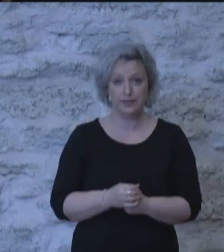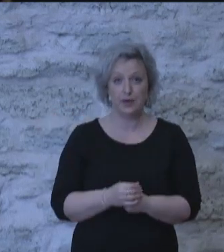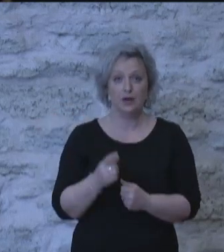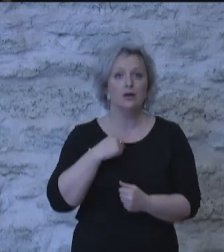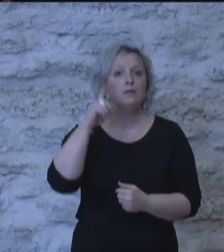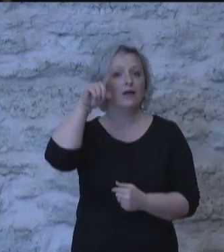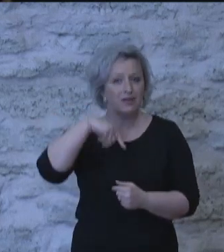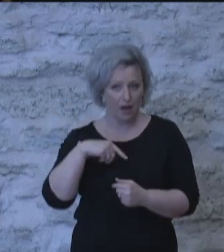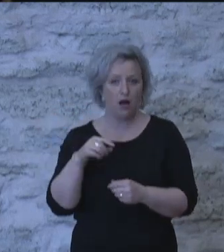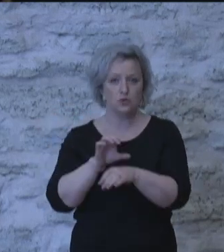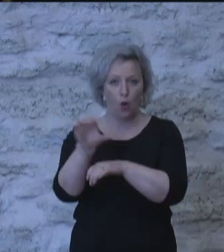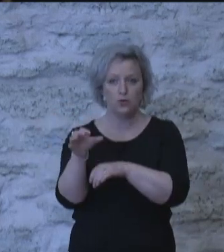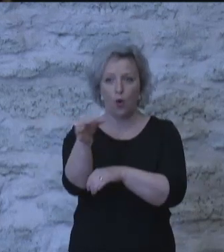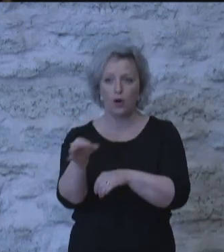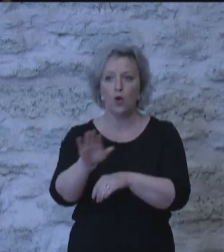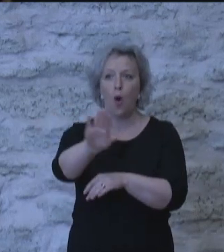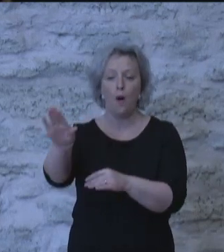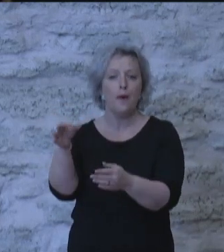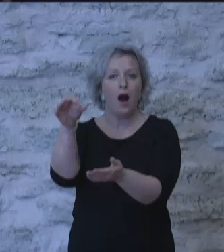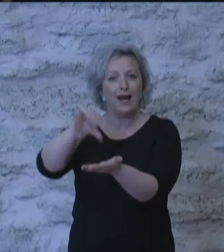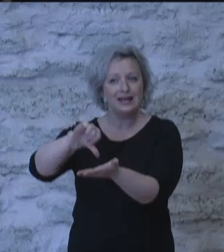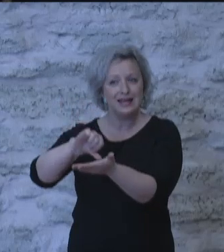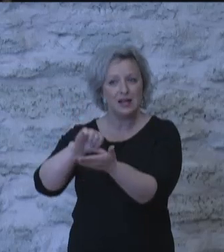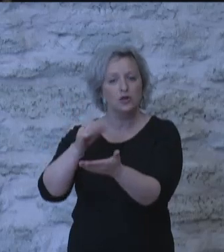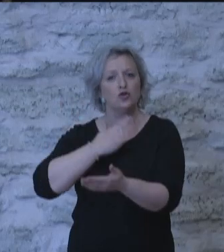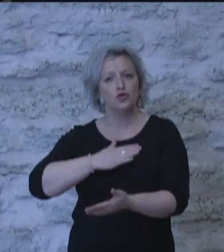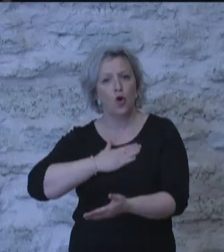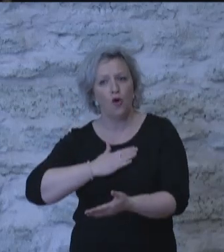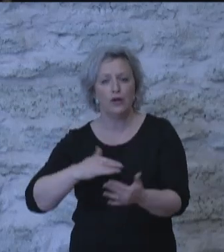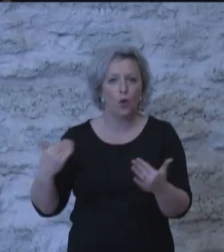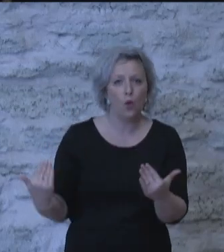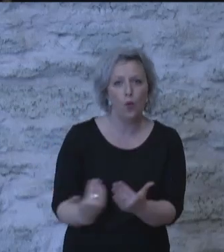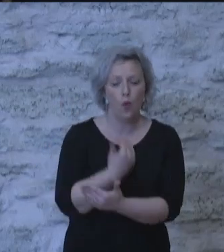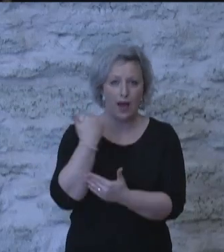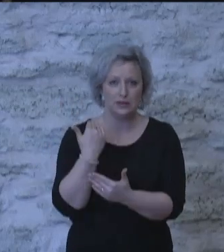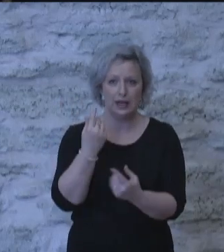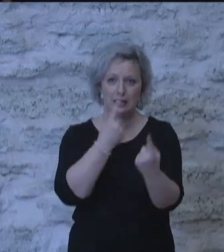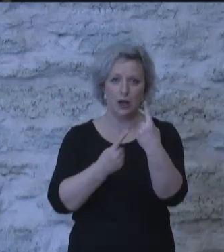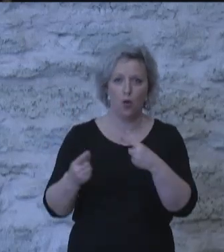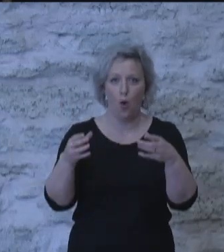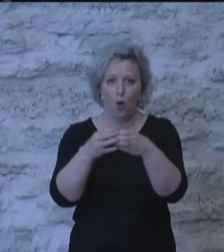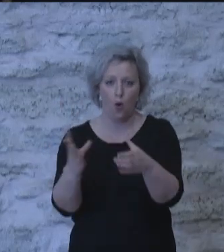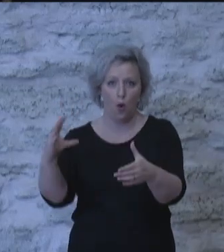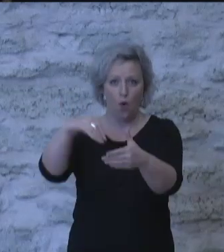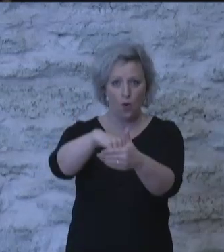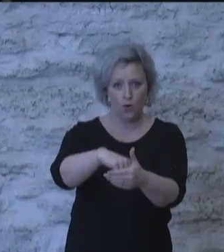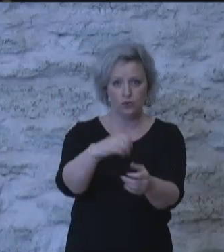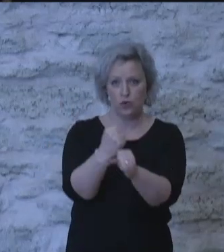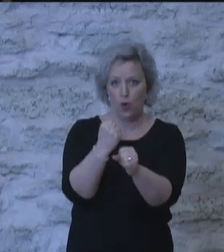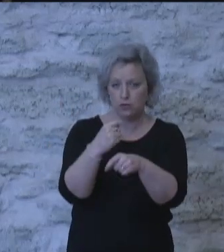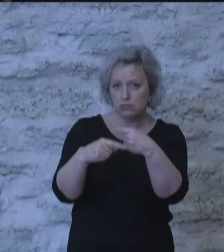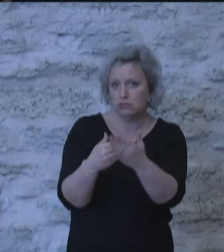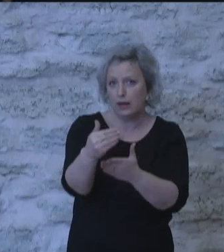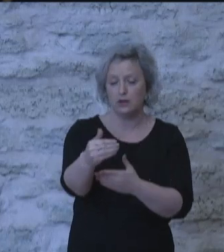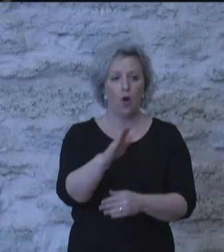et tooteorganisaatsioonide esindajad on avaldanud ka oma soovi uuesti maailu edendamise sihtasutuse nõukogus tööd teha. Nüüd mis